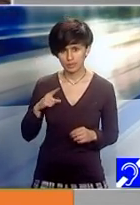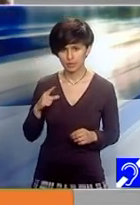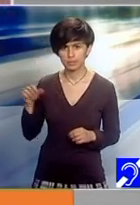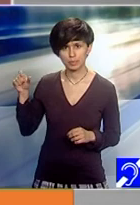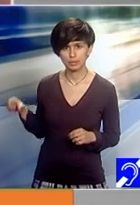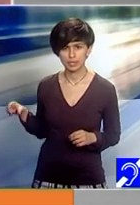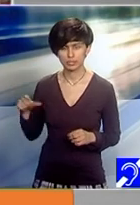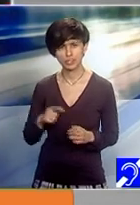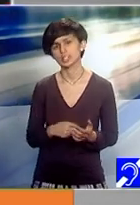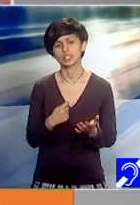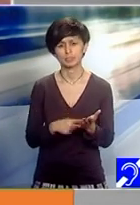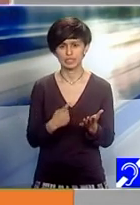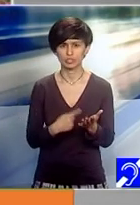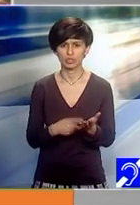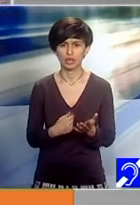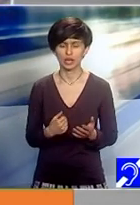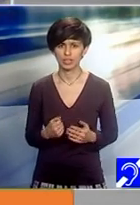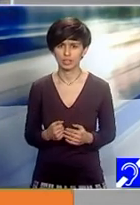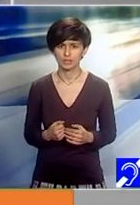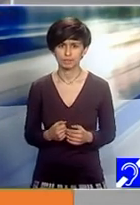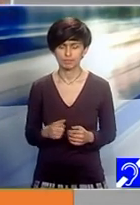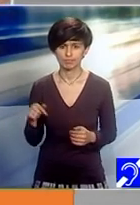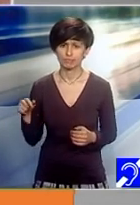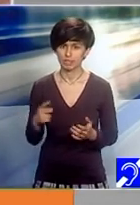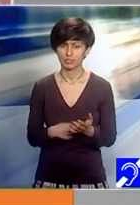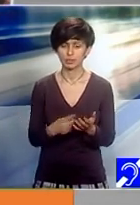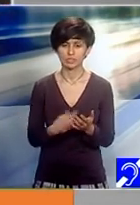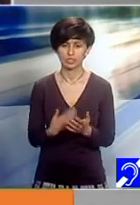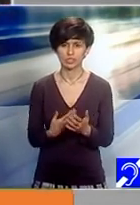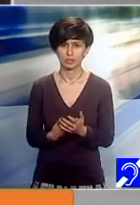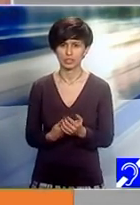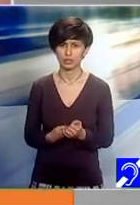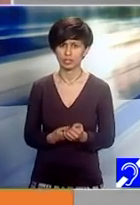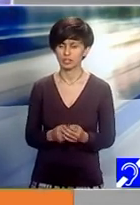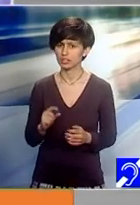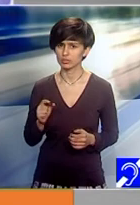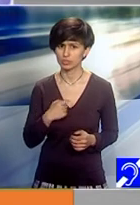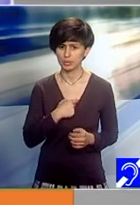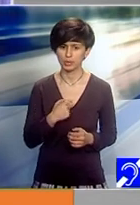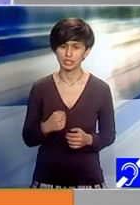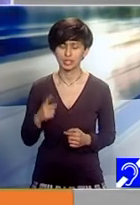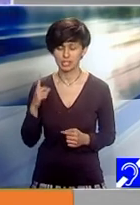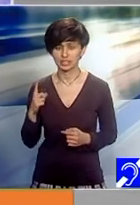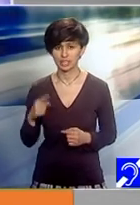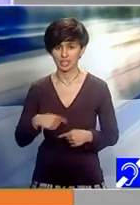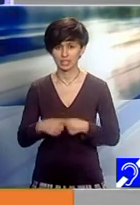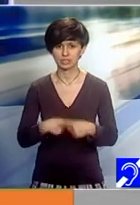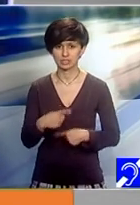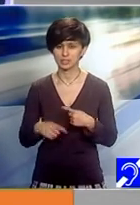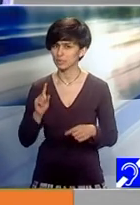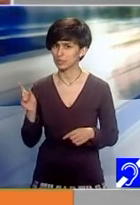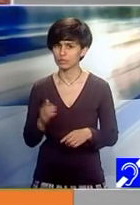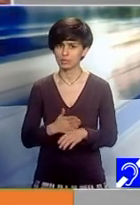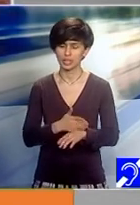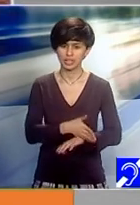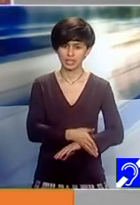grad didactic, se pensionează, fiindcă asta este natura firii, însă în sistem nu mai intră tineri debutanți,